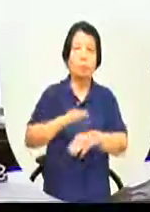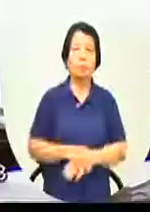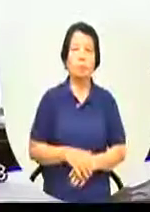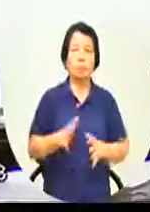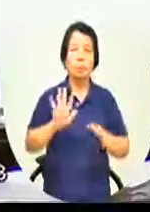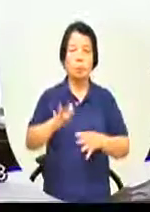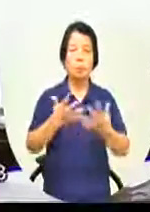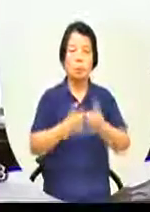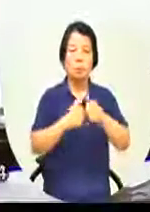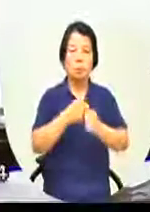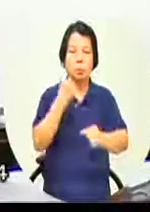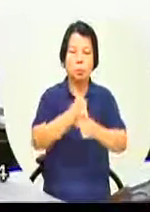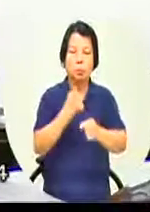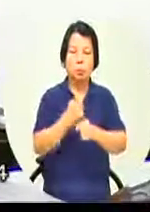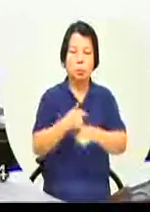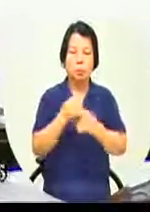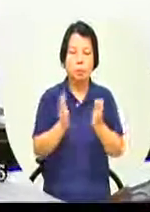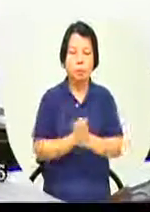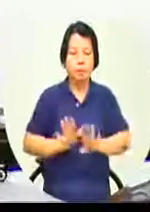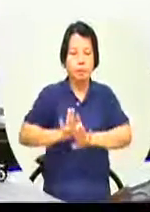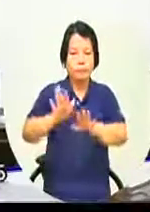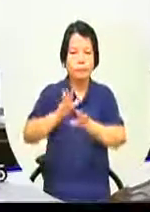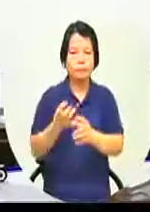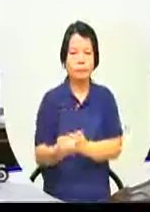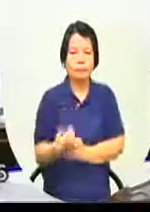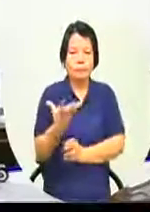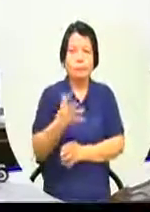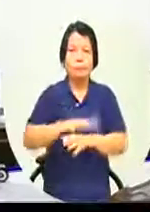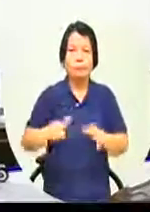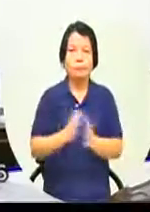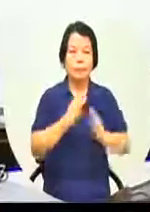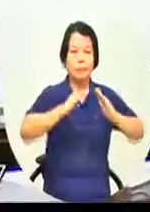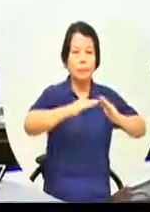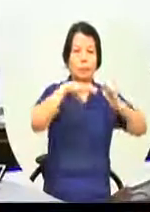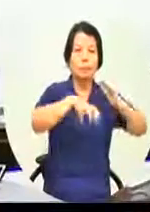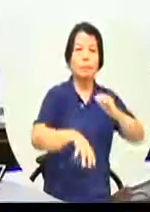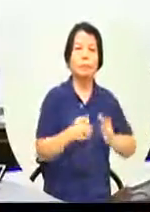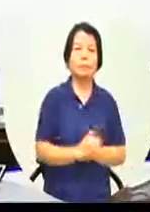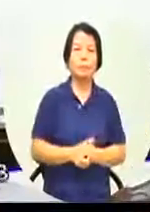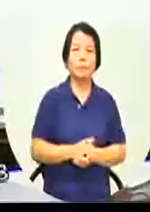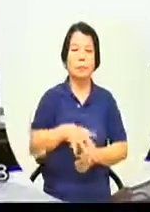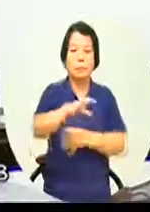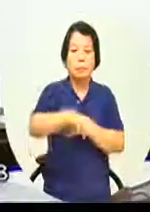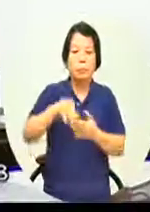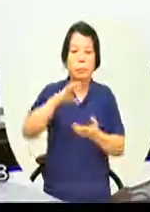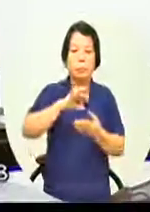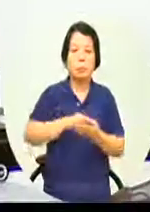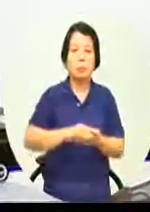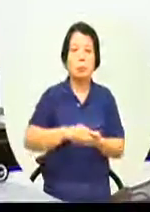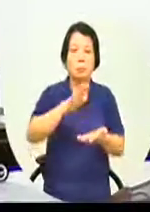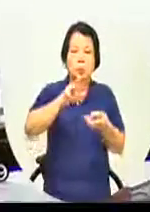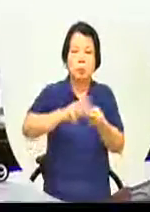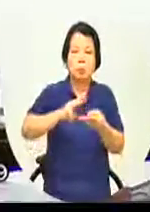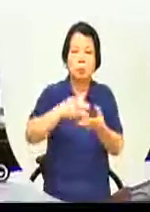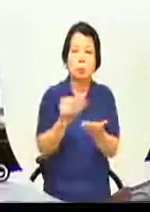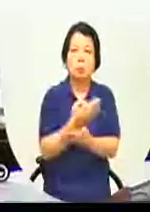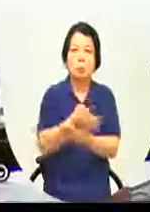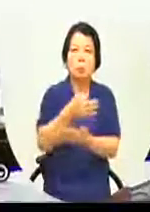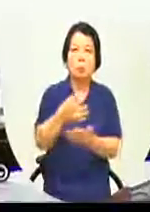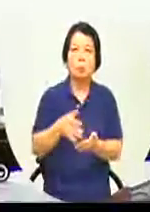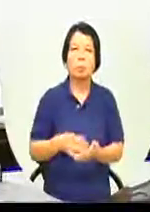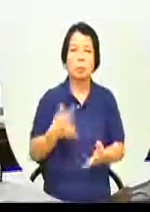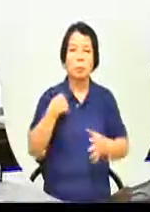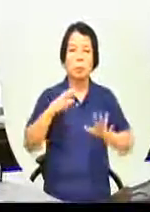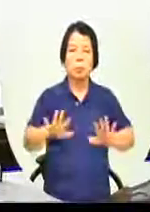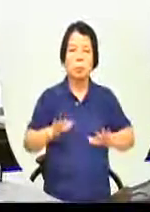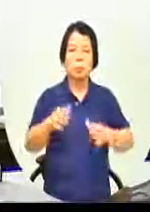方面这样慢慢做起来，然后呢他甚至在城市里面农地不够，在城市里面urban farming 啊，都市的